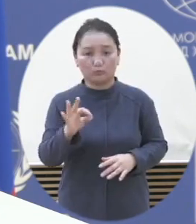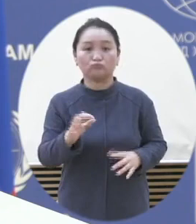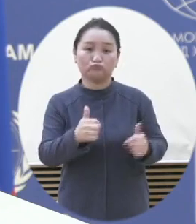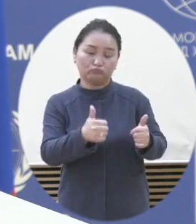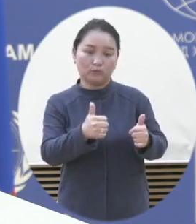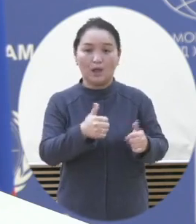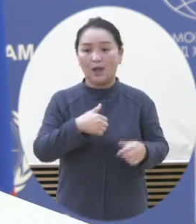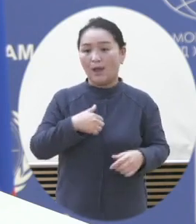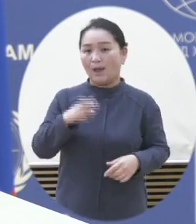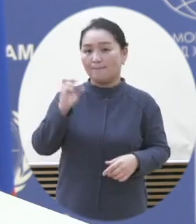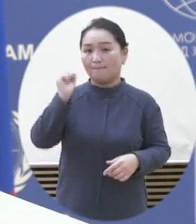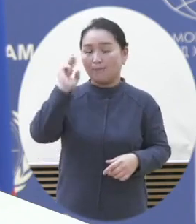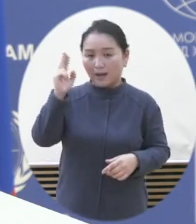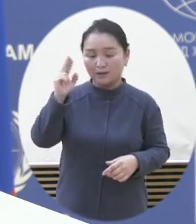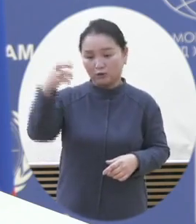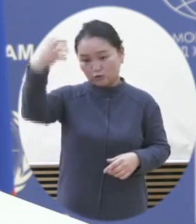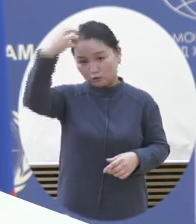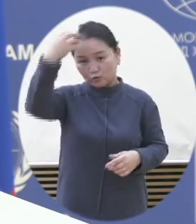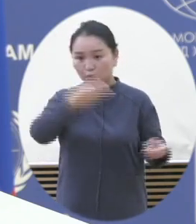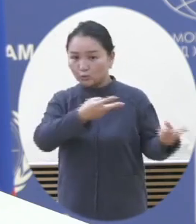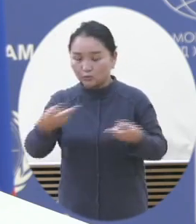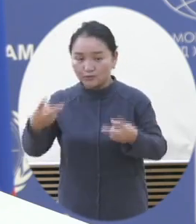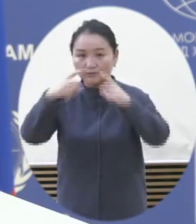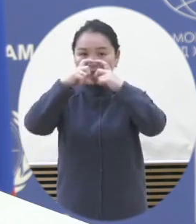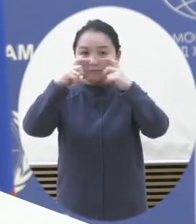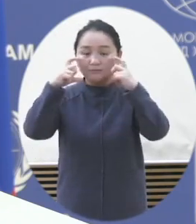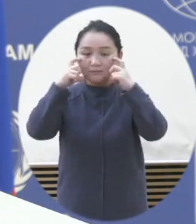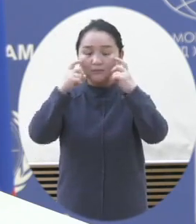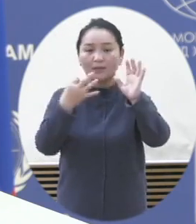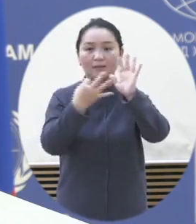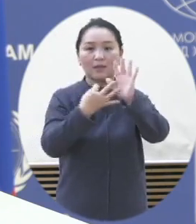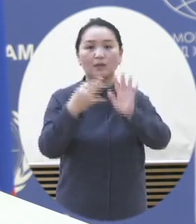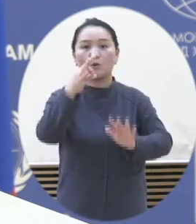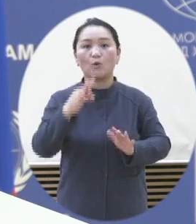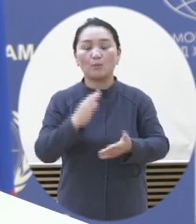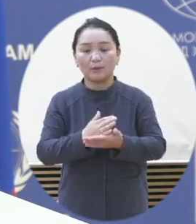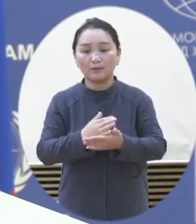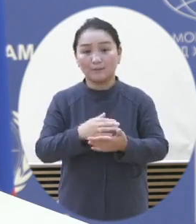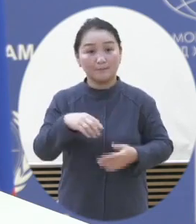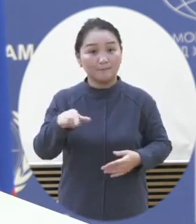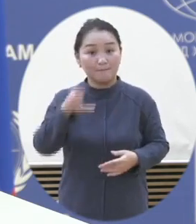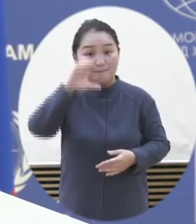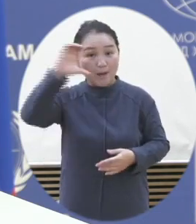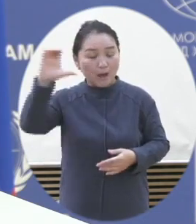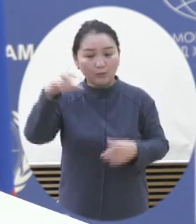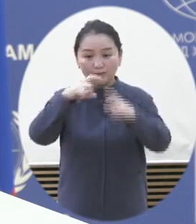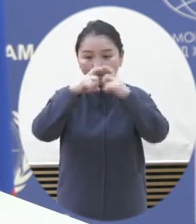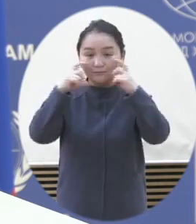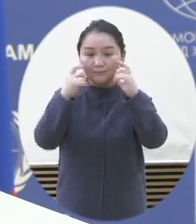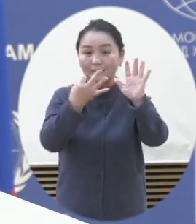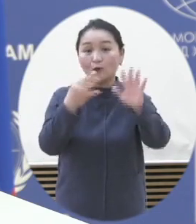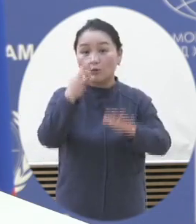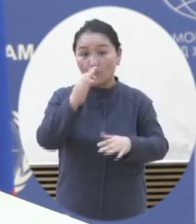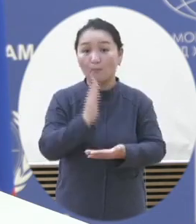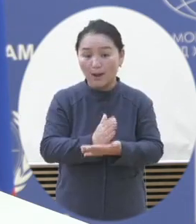төрийн үйлчилгээний газруудад орохтой бол амны хаалт зүх дадал бол одоо 80 гаруй хувьтай зүүж юм тий. Тэгэхээр бусад газруудад